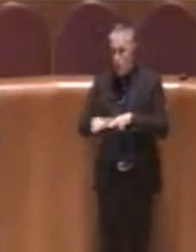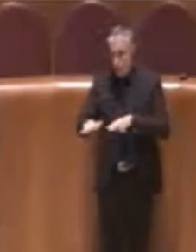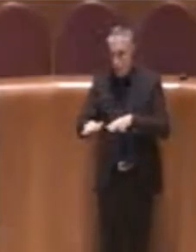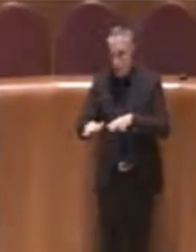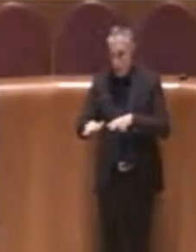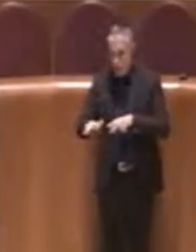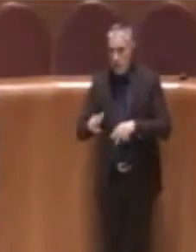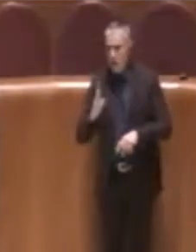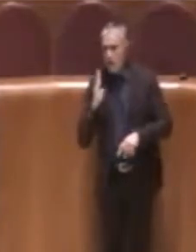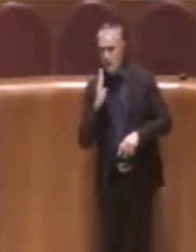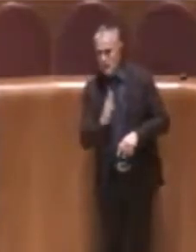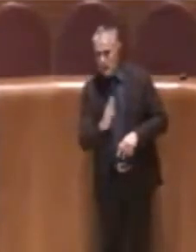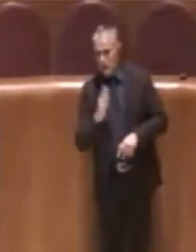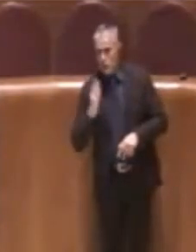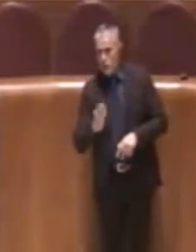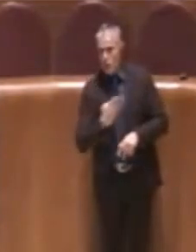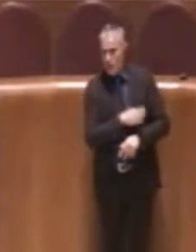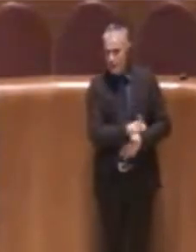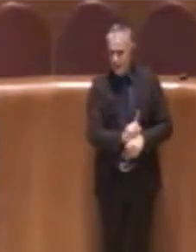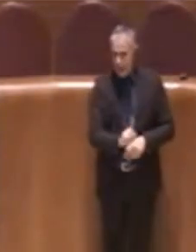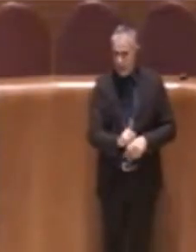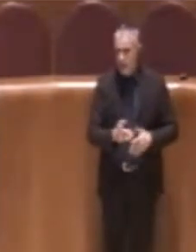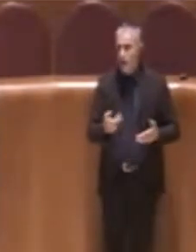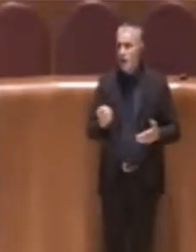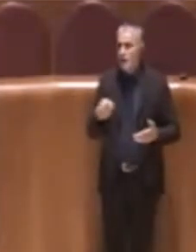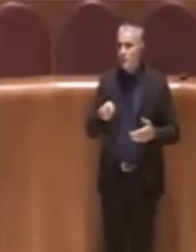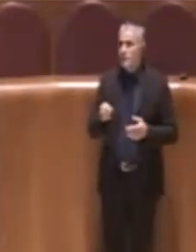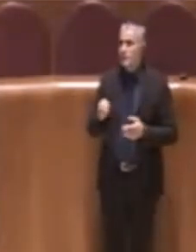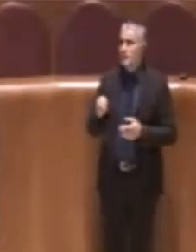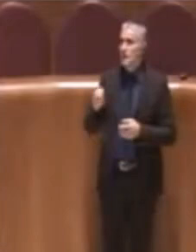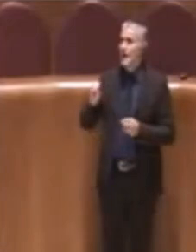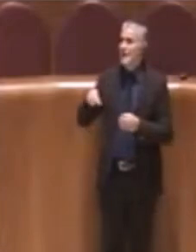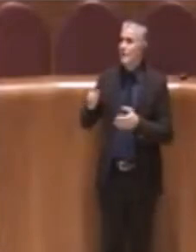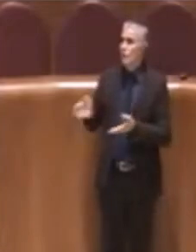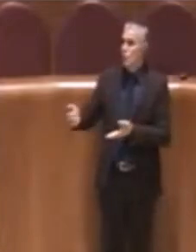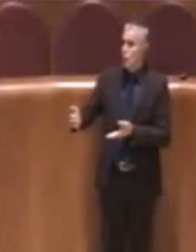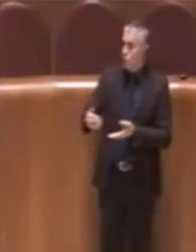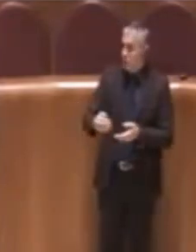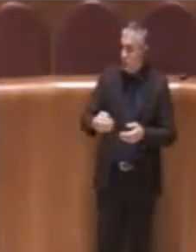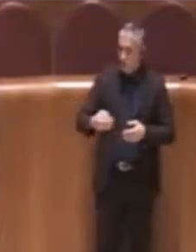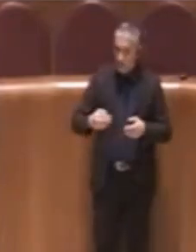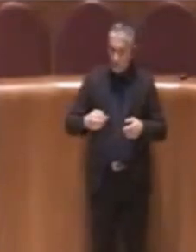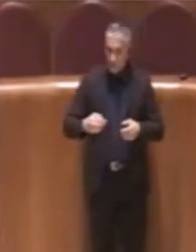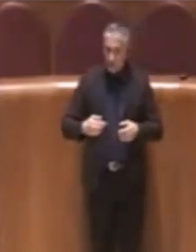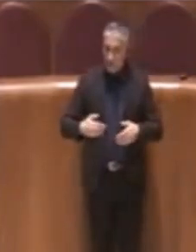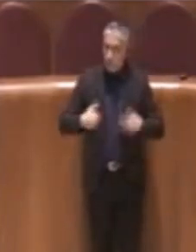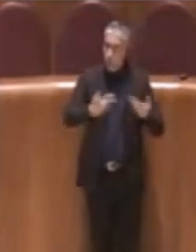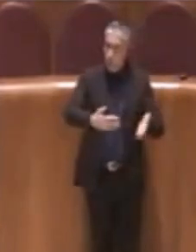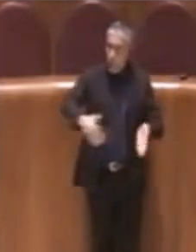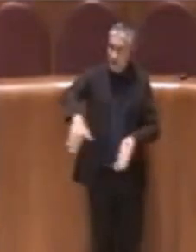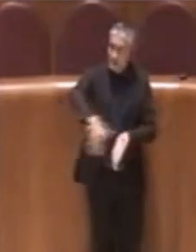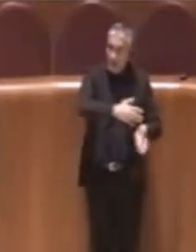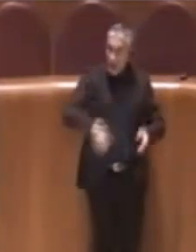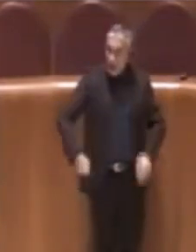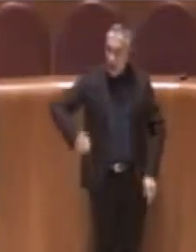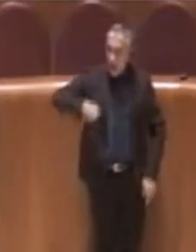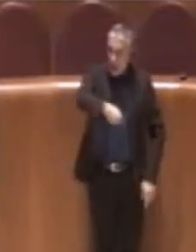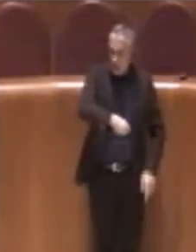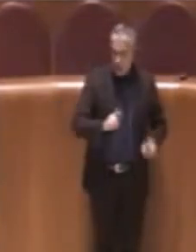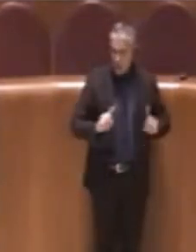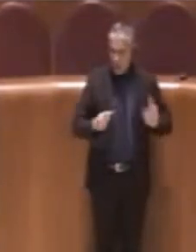o indiretta. Questa è l'unica fattispecie dei rifiuti, non si parla di mettere in strada i rifiuti. Quindi, e non